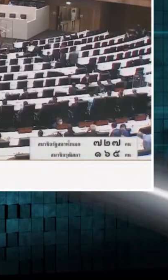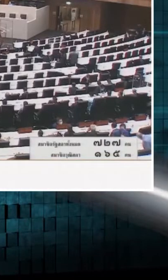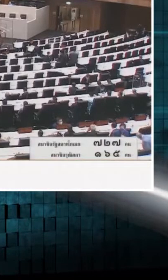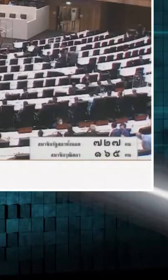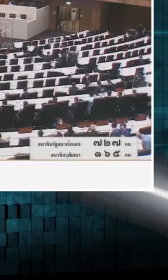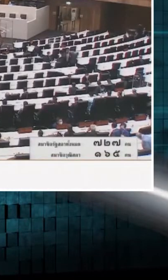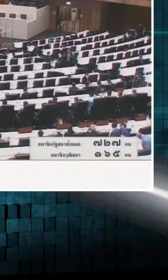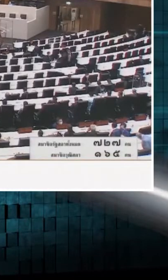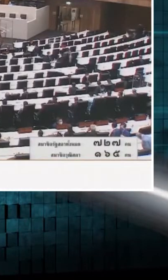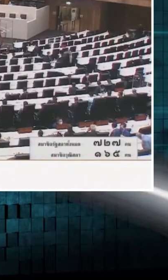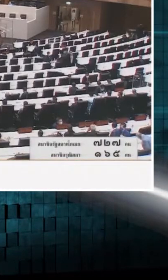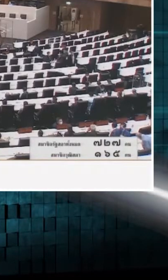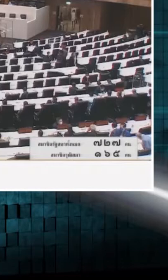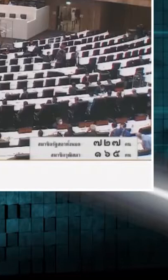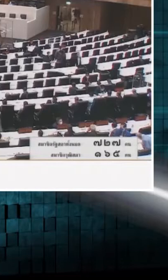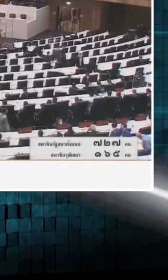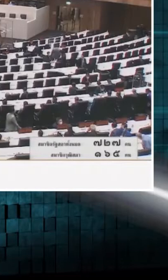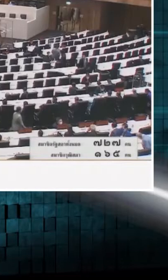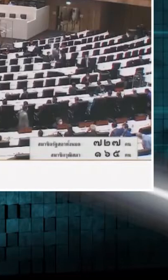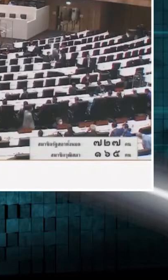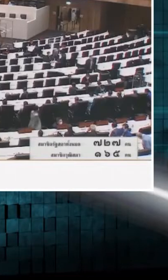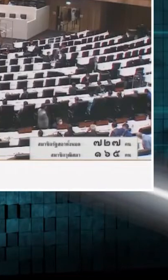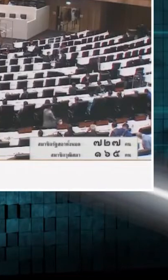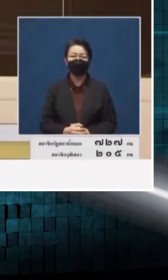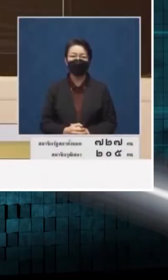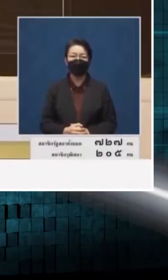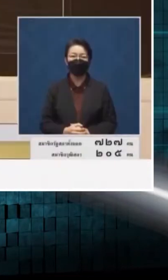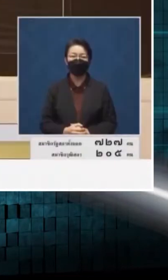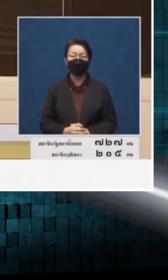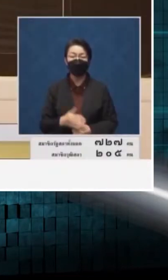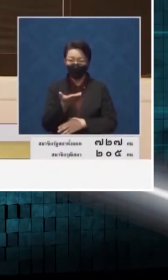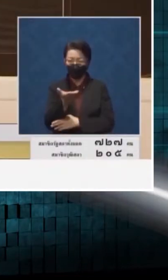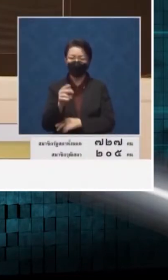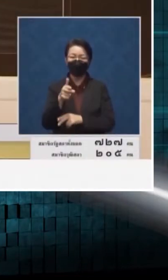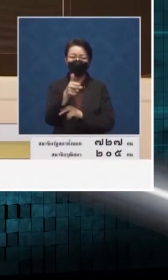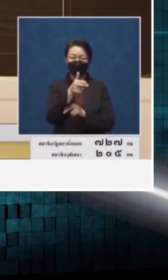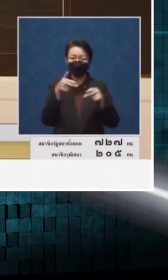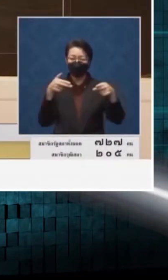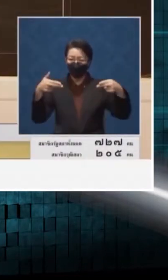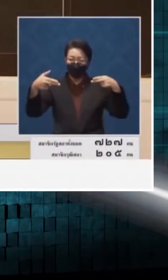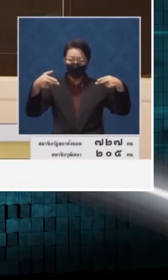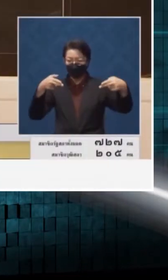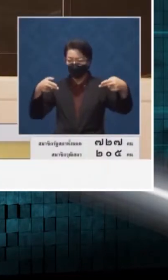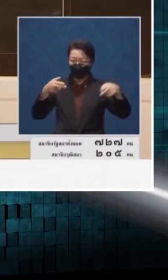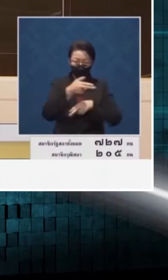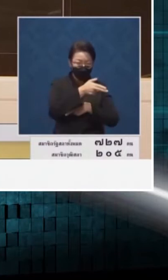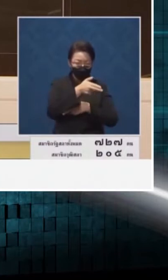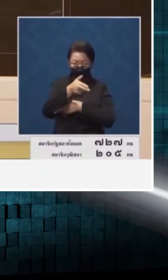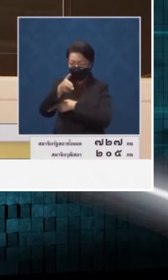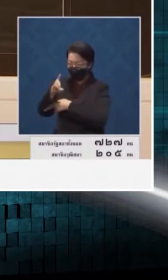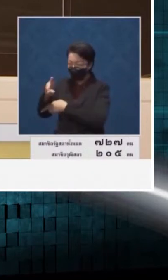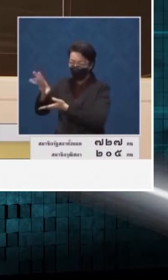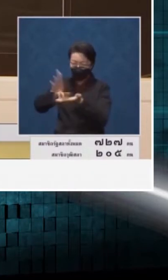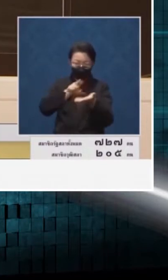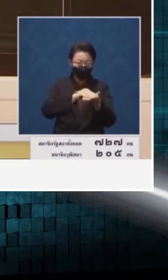ที่ประชุมแทนในชวนหลีกภัยถ้าคุณพรเพชรทำหน้าที่นะครับก็จะต้องตรวจสอบเมื่อมี